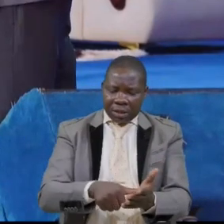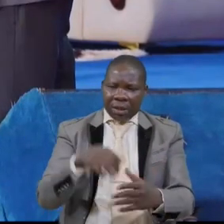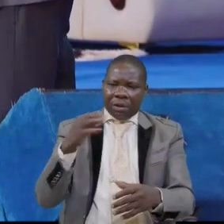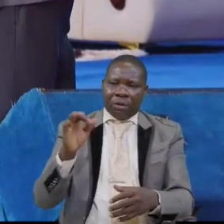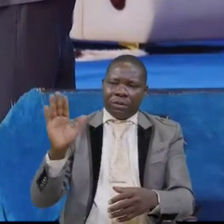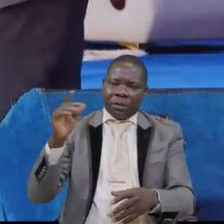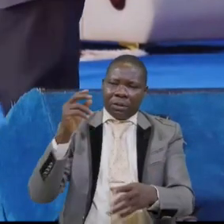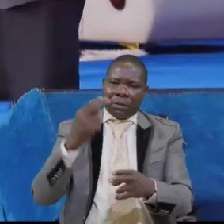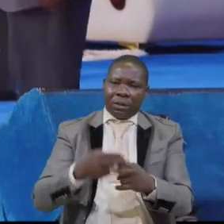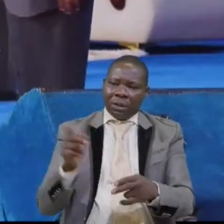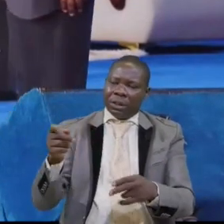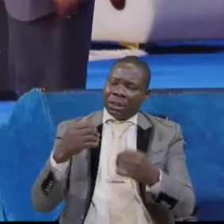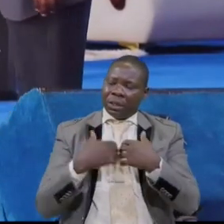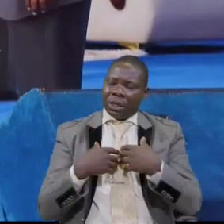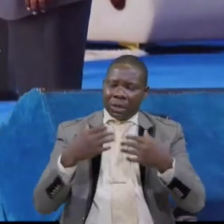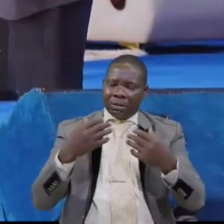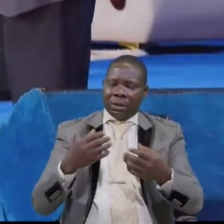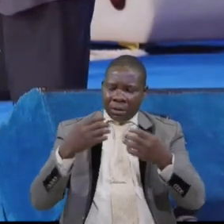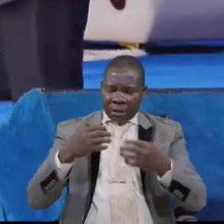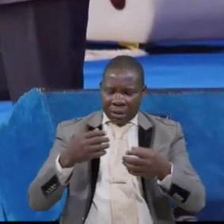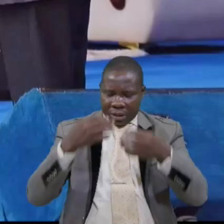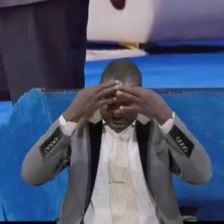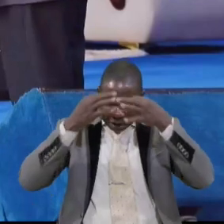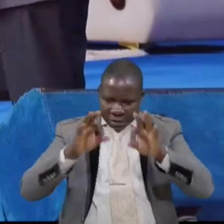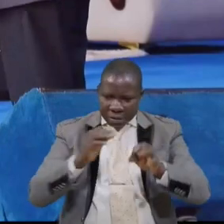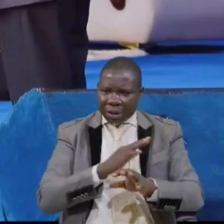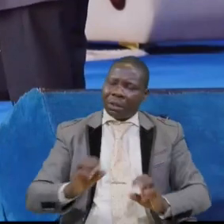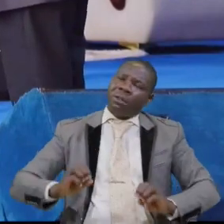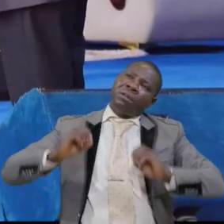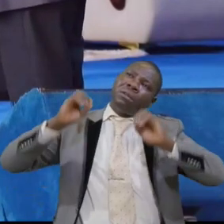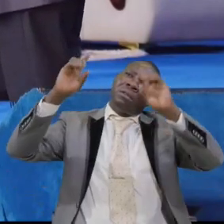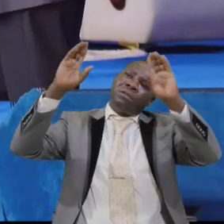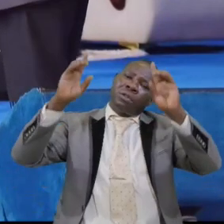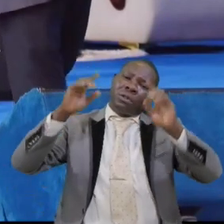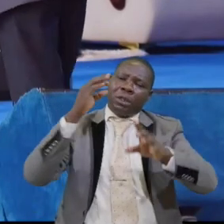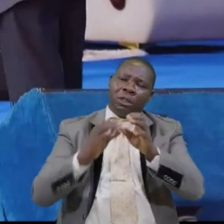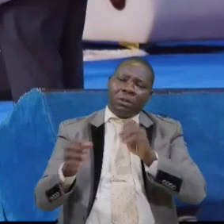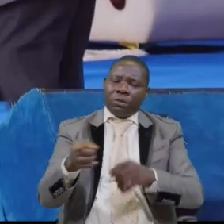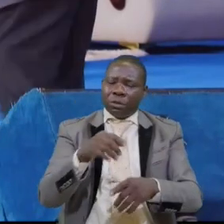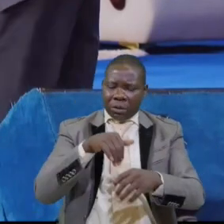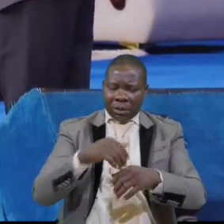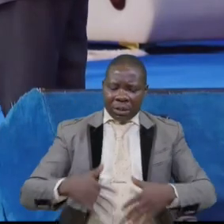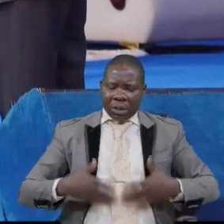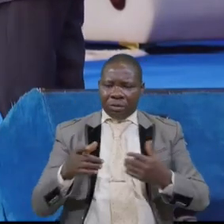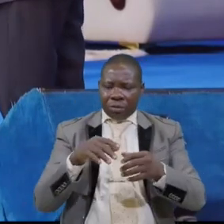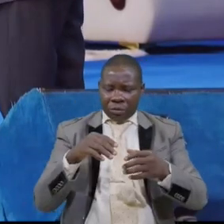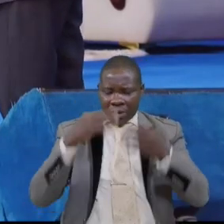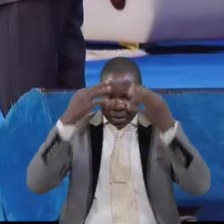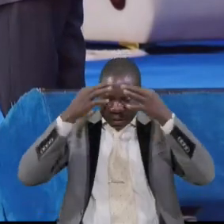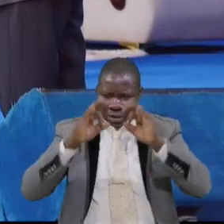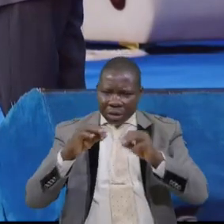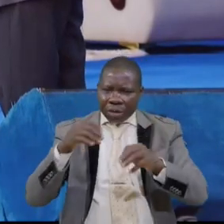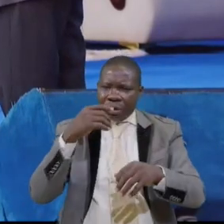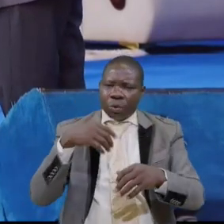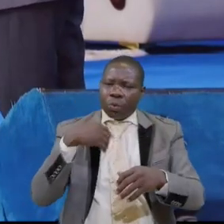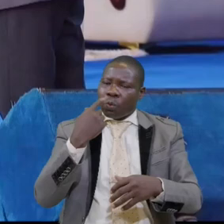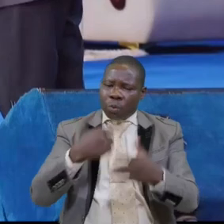il avait la dévotion. Si dans ta vie, tu peux décider, ça peut être aujourd'hui, et tu diras,